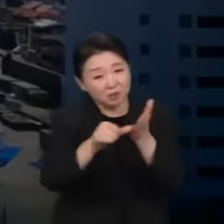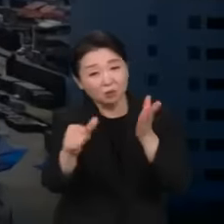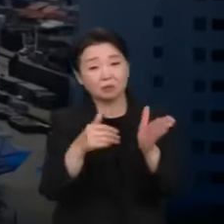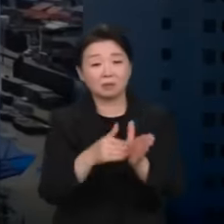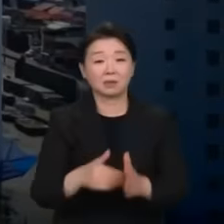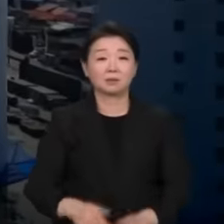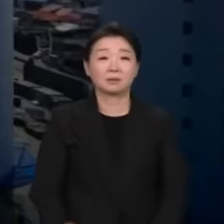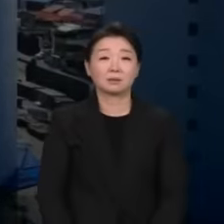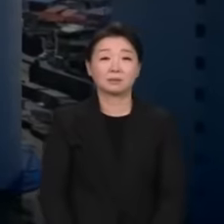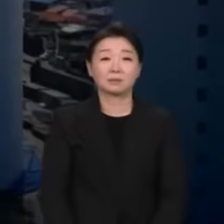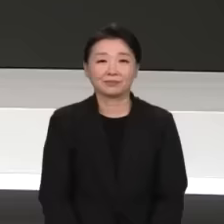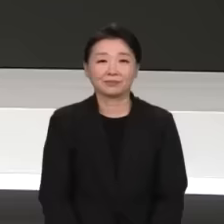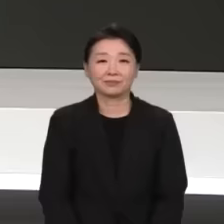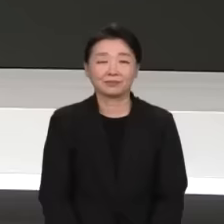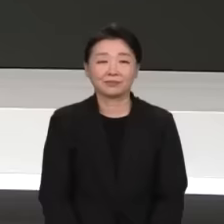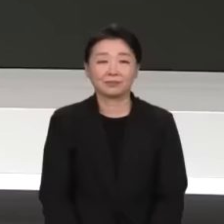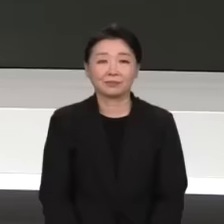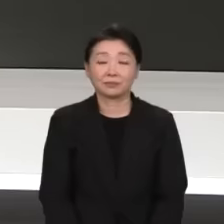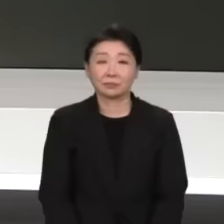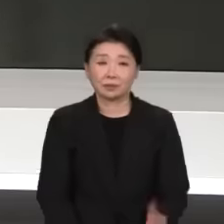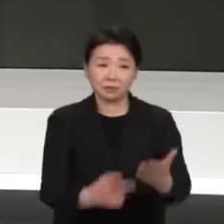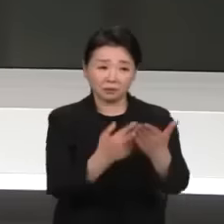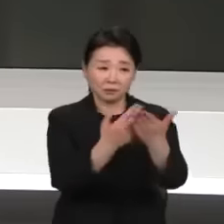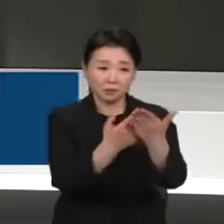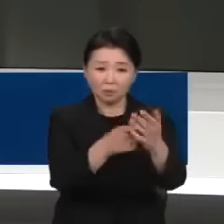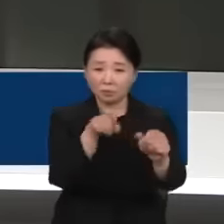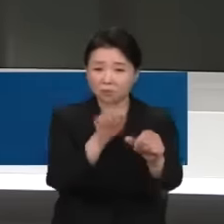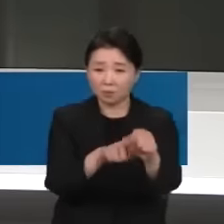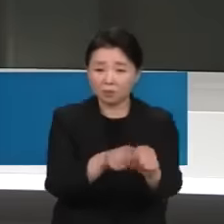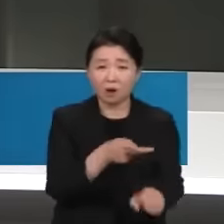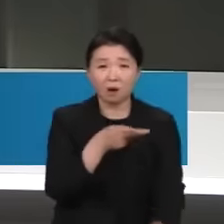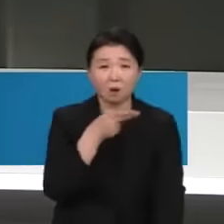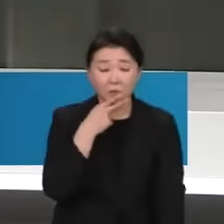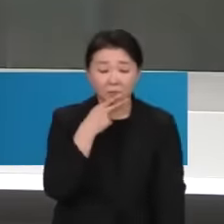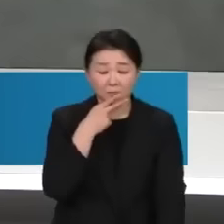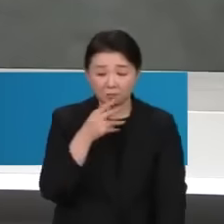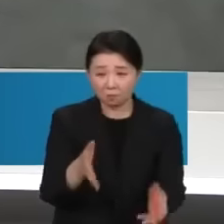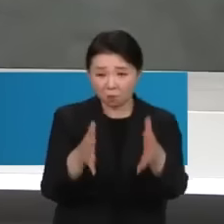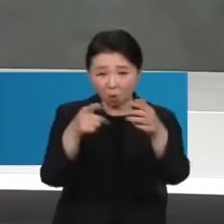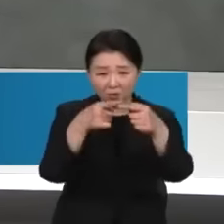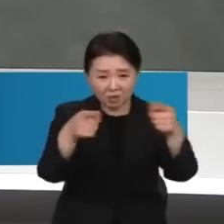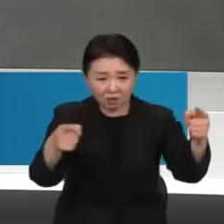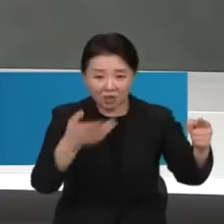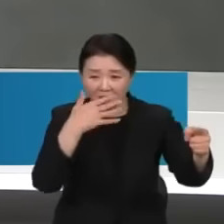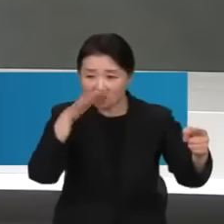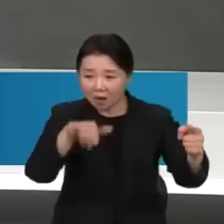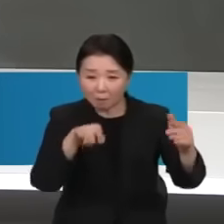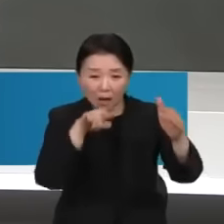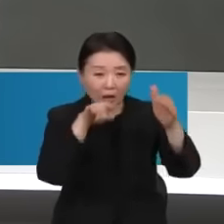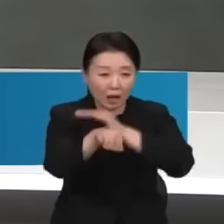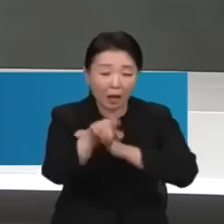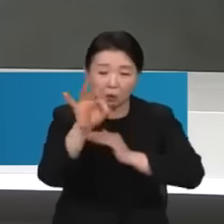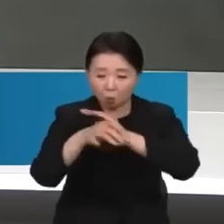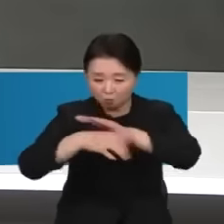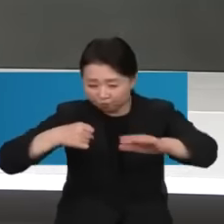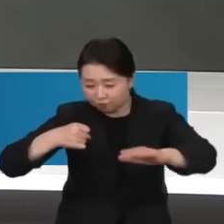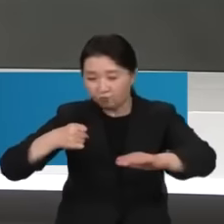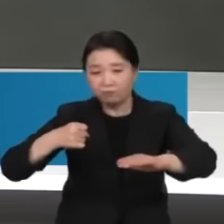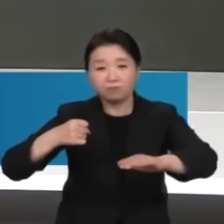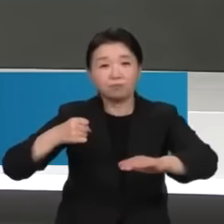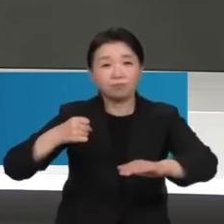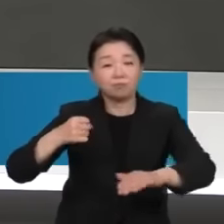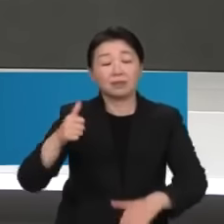JTBC 박준호입니다. 창문을 잠궈두지 않은 건물 1층 식당만 찾아다니며 돈을 훔친 30대 남성이